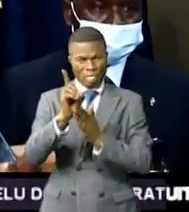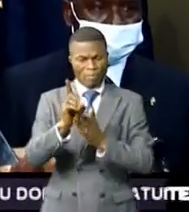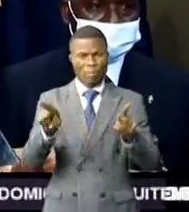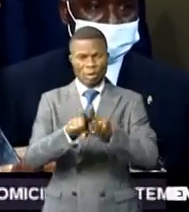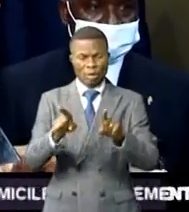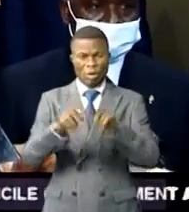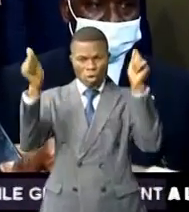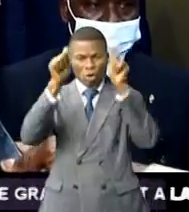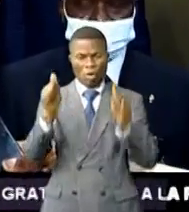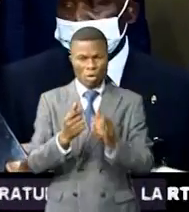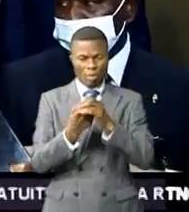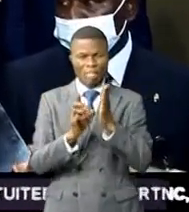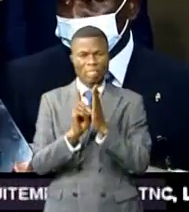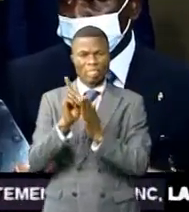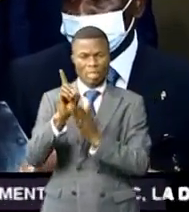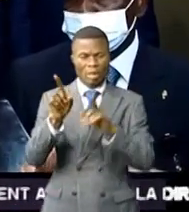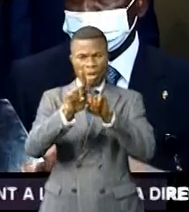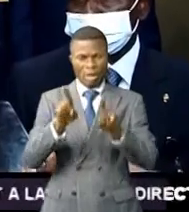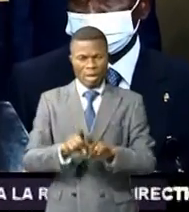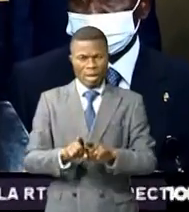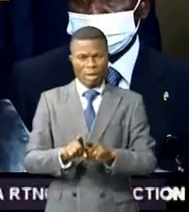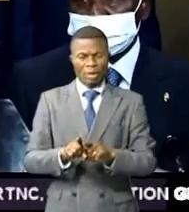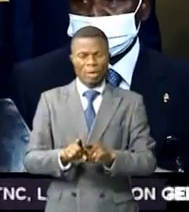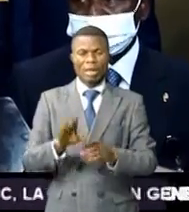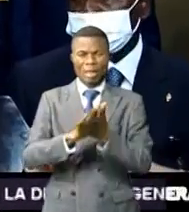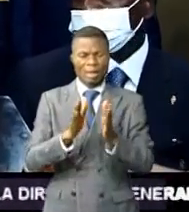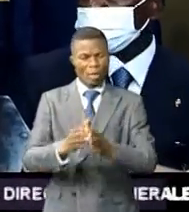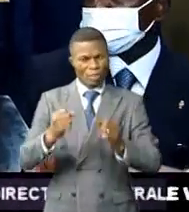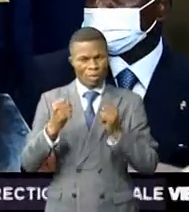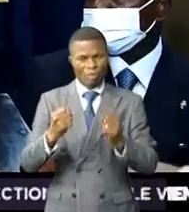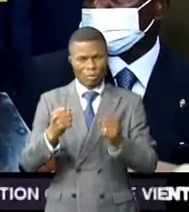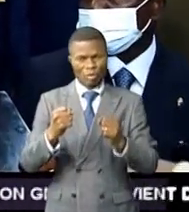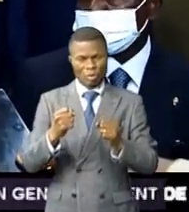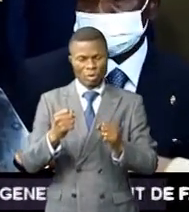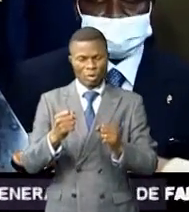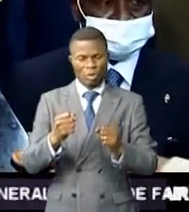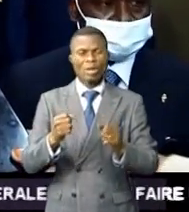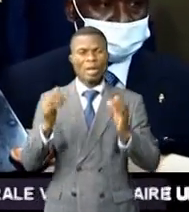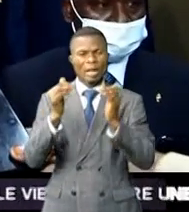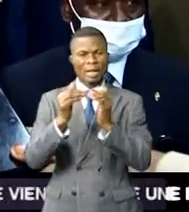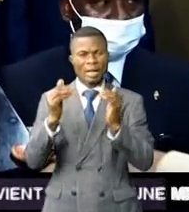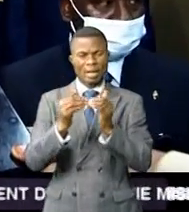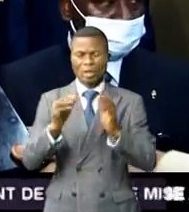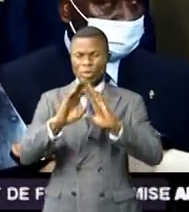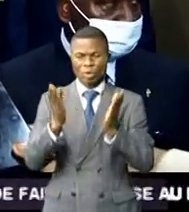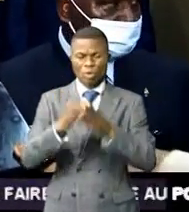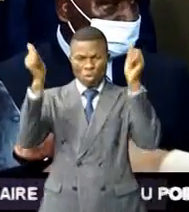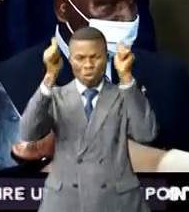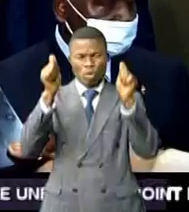pays en voie de développement et qui sont solides dans leur souveraineté pour une